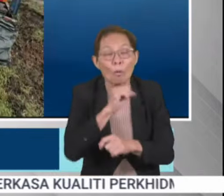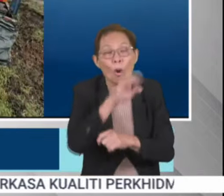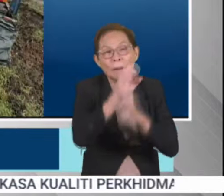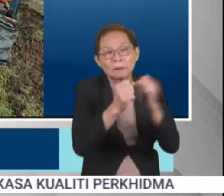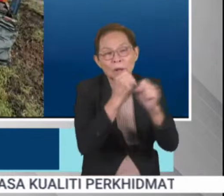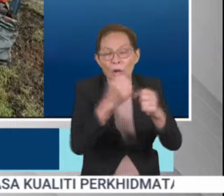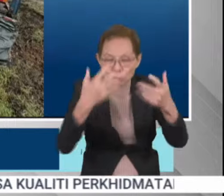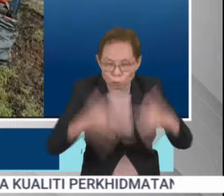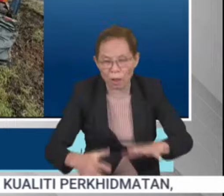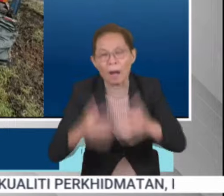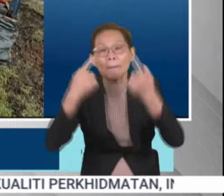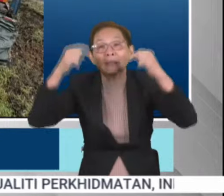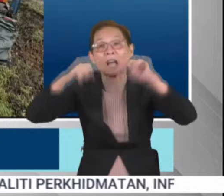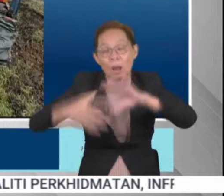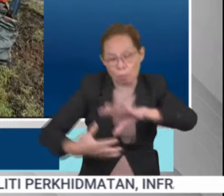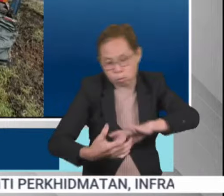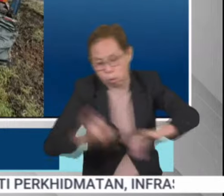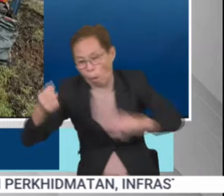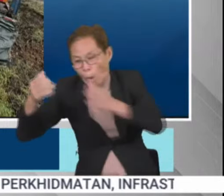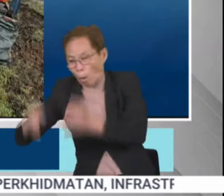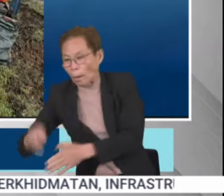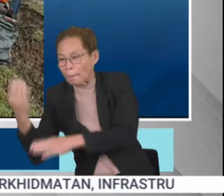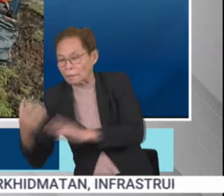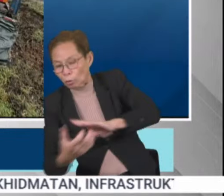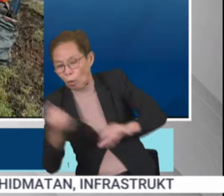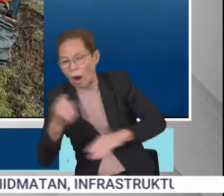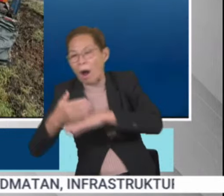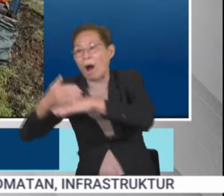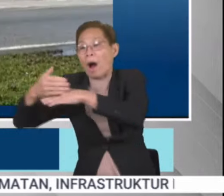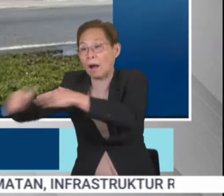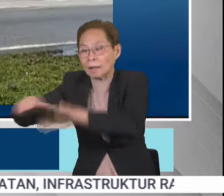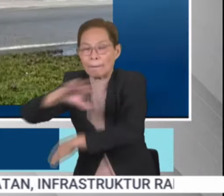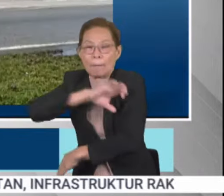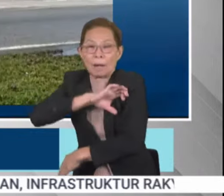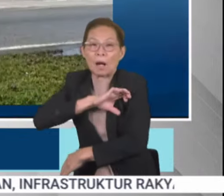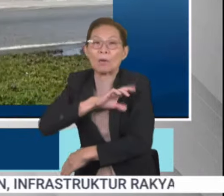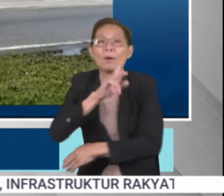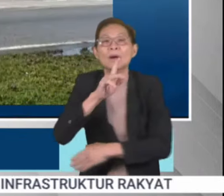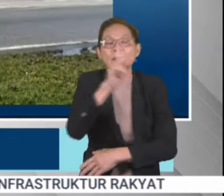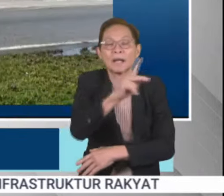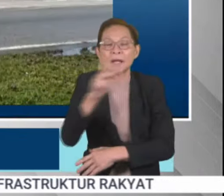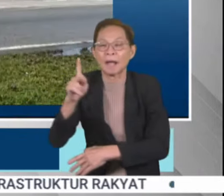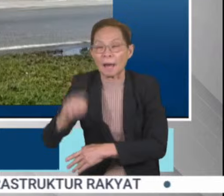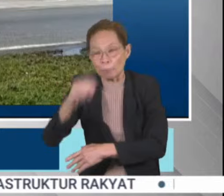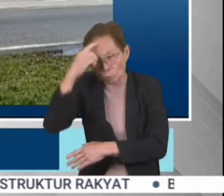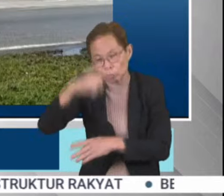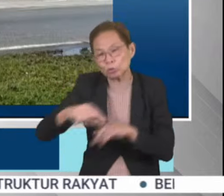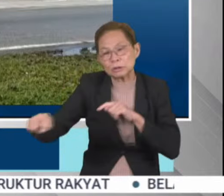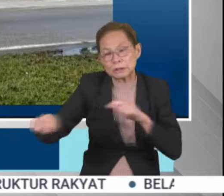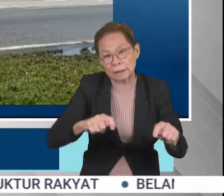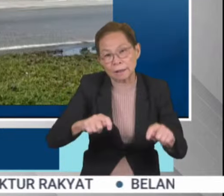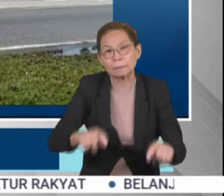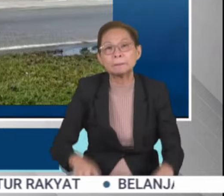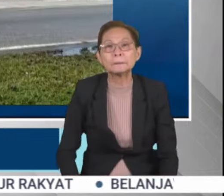telah berjaya dikeluarkan orang awam. Mereka diserah kepada pegawai Kementerian Kesihatan untuk tindakan